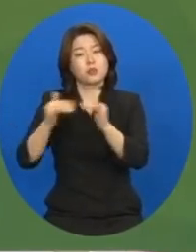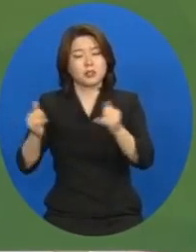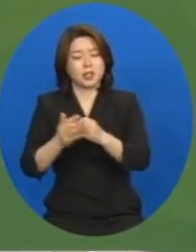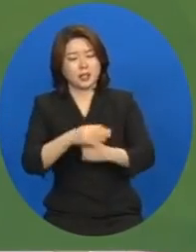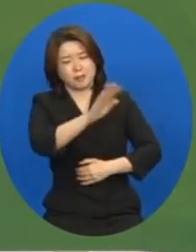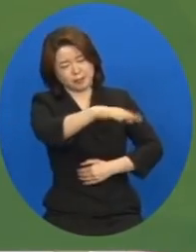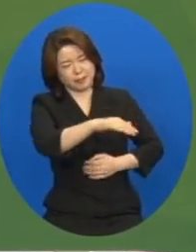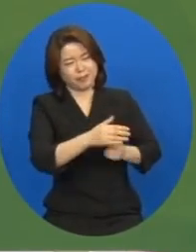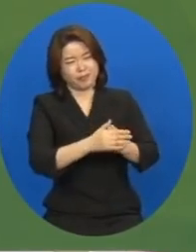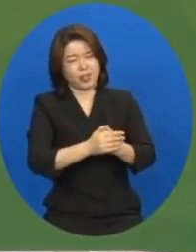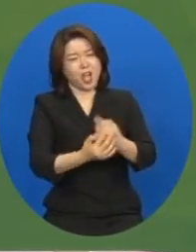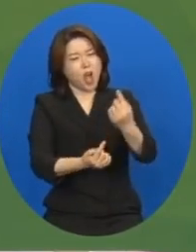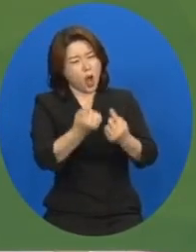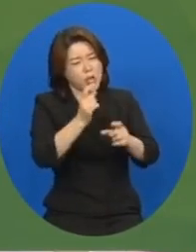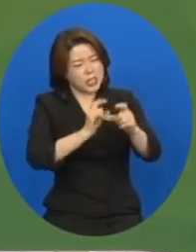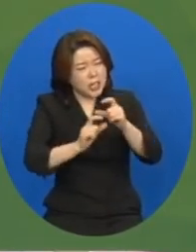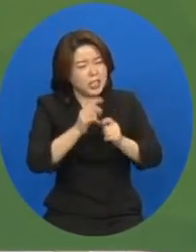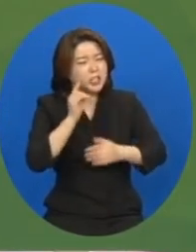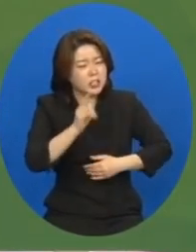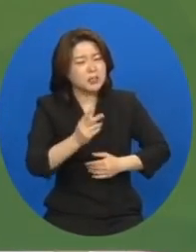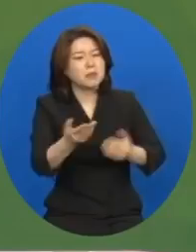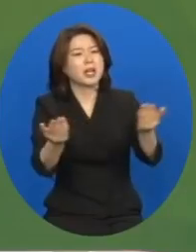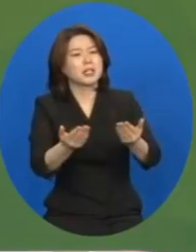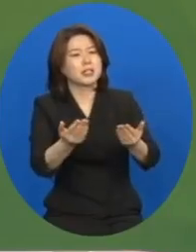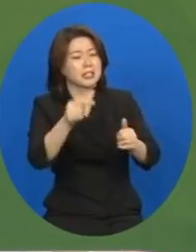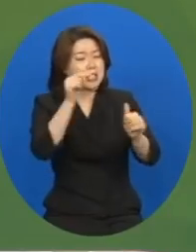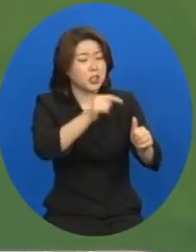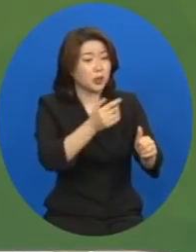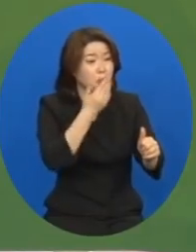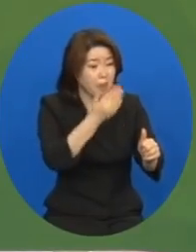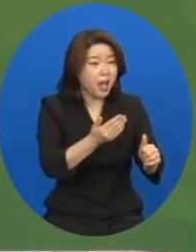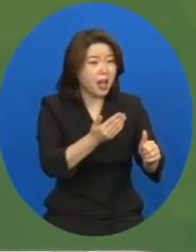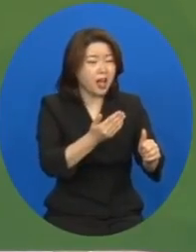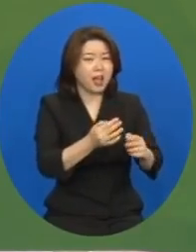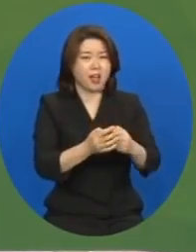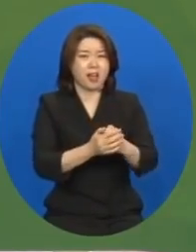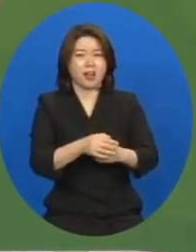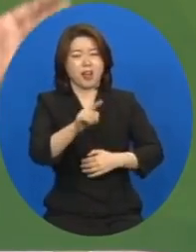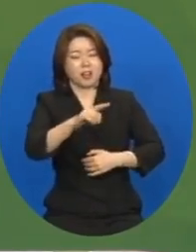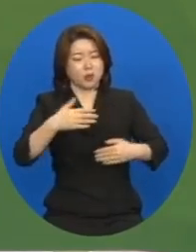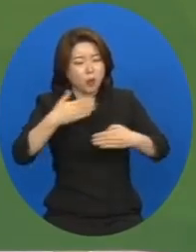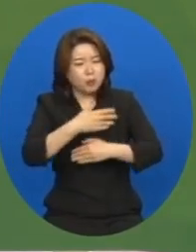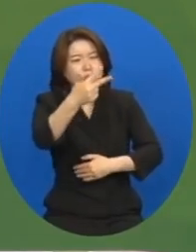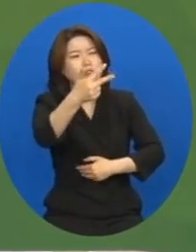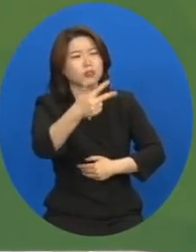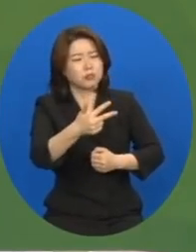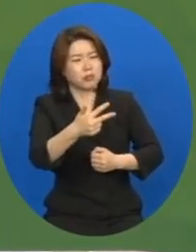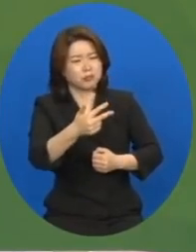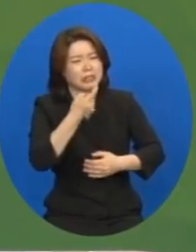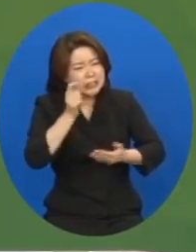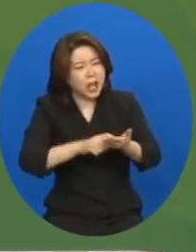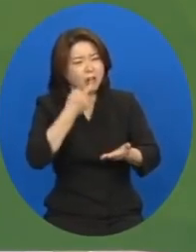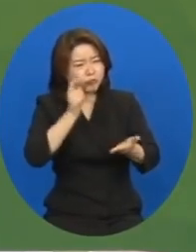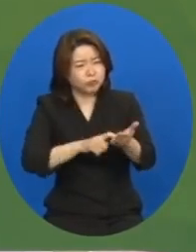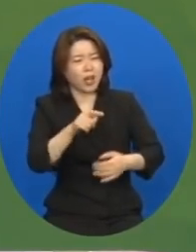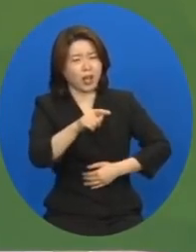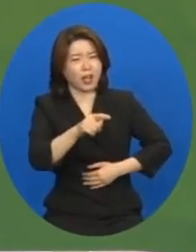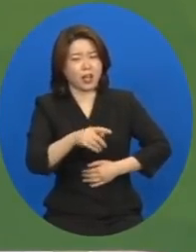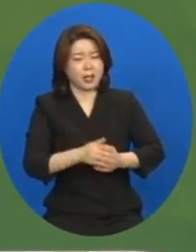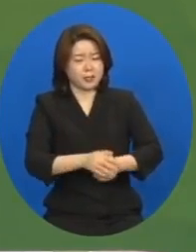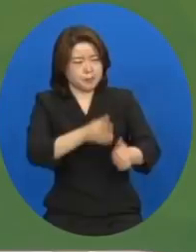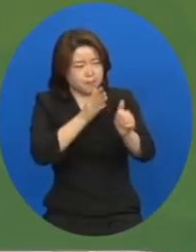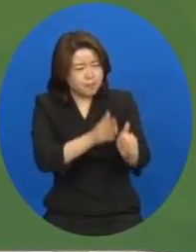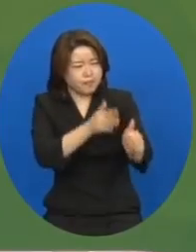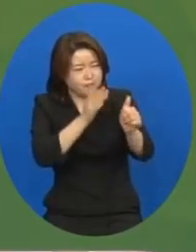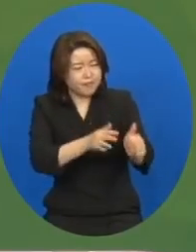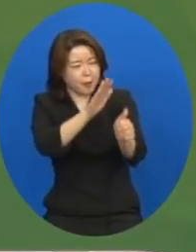그보다 더한 일도 하라고 해도 할 거 아니겠습니까? 그거 목욕 7번 못 하겠습니까? 겨우